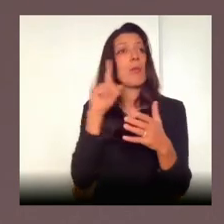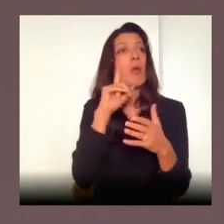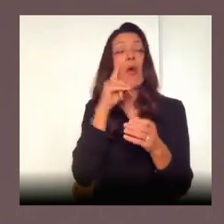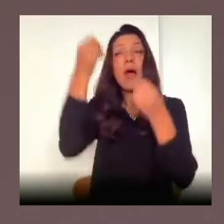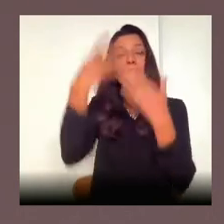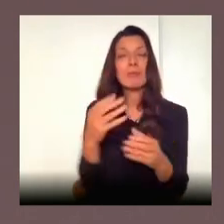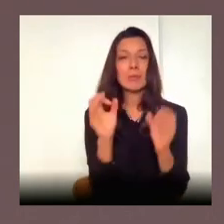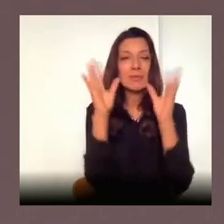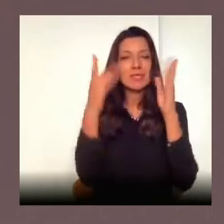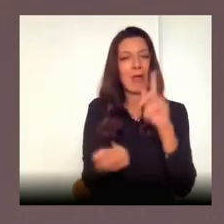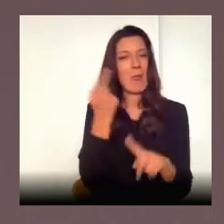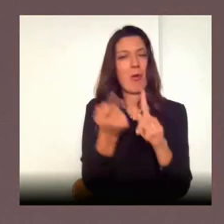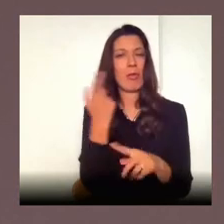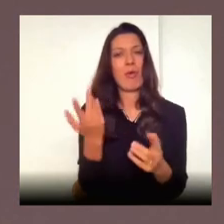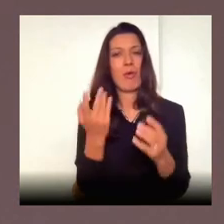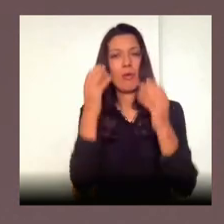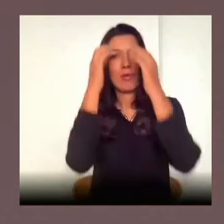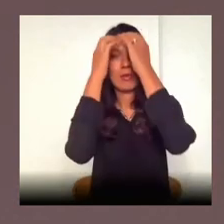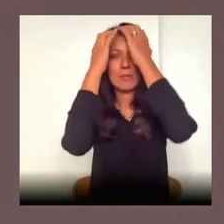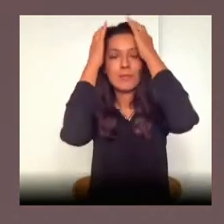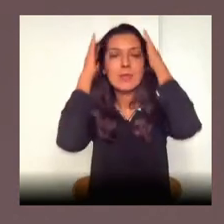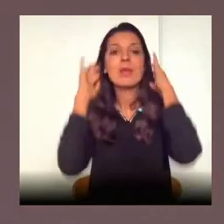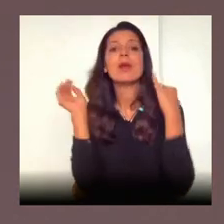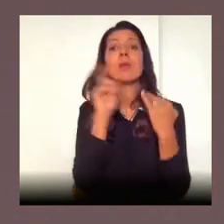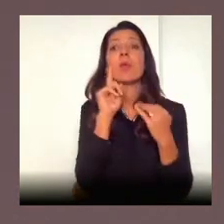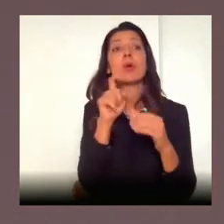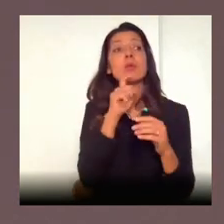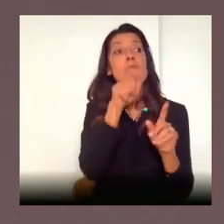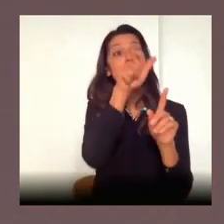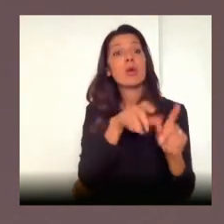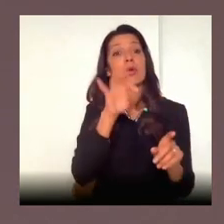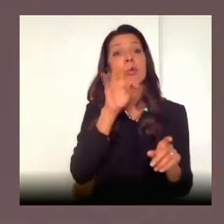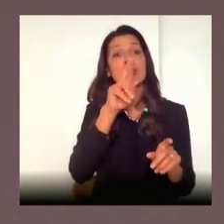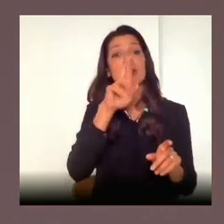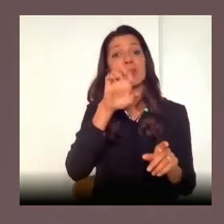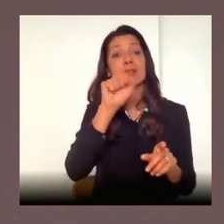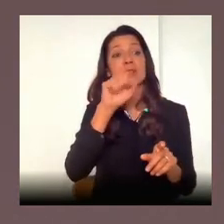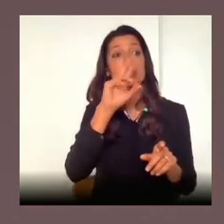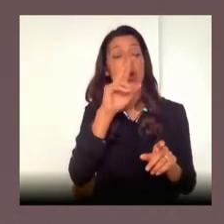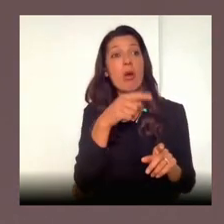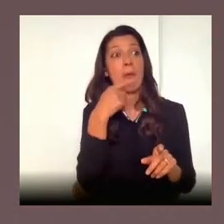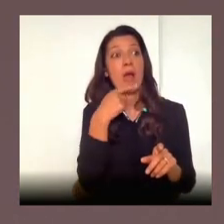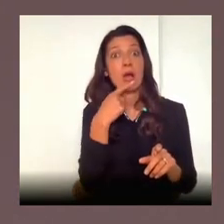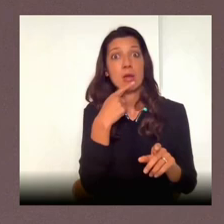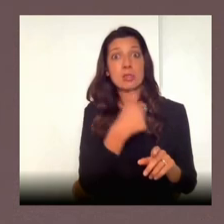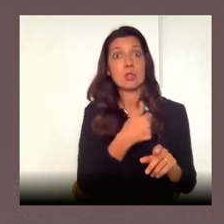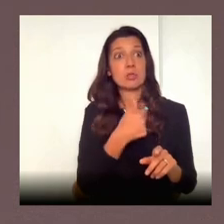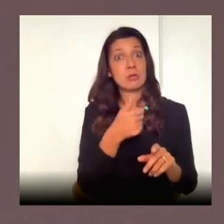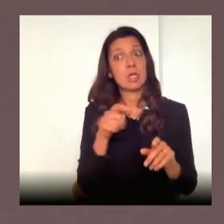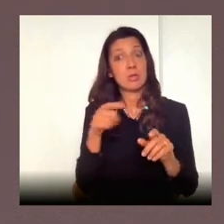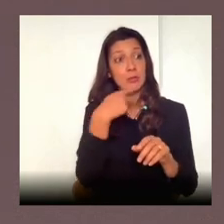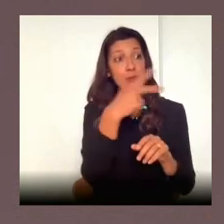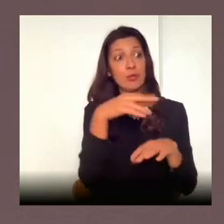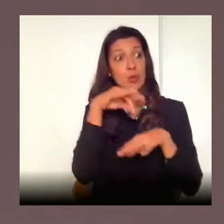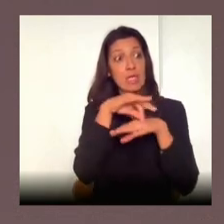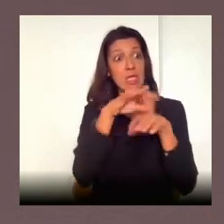que quand Trésor parle de son guide qui court avec lui, eh bien, je ne suis